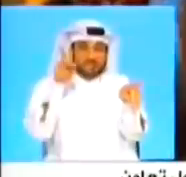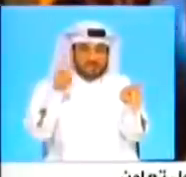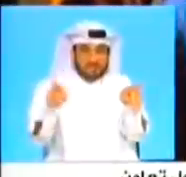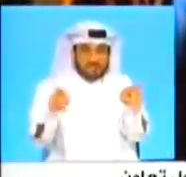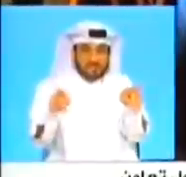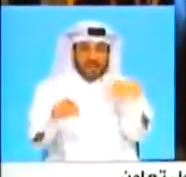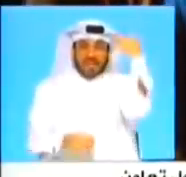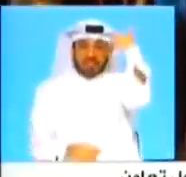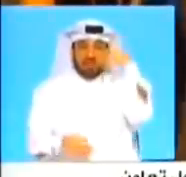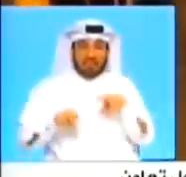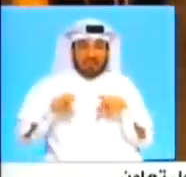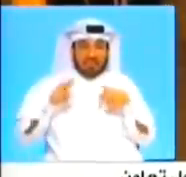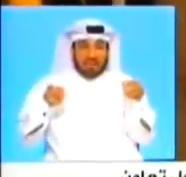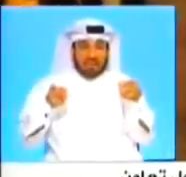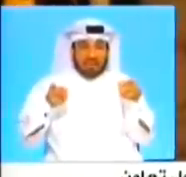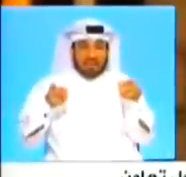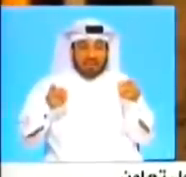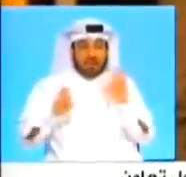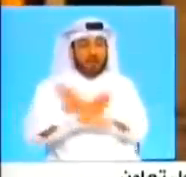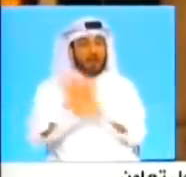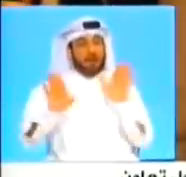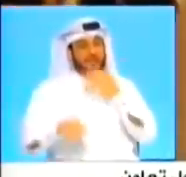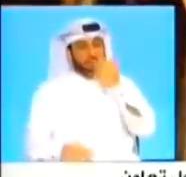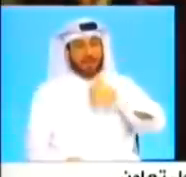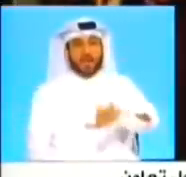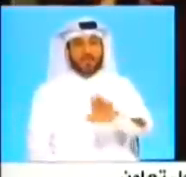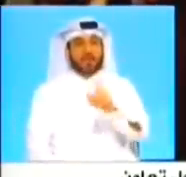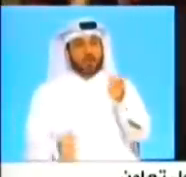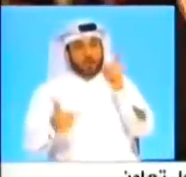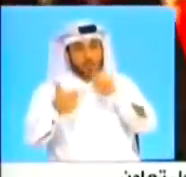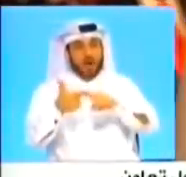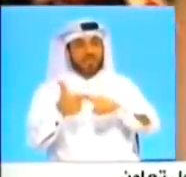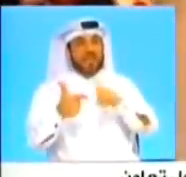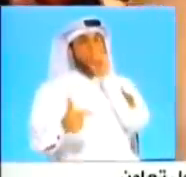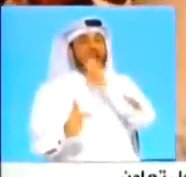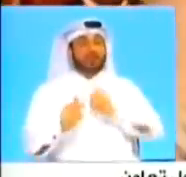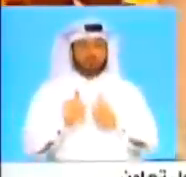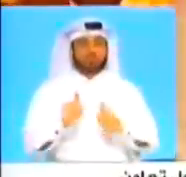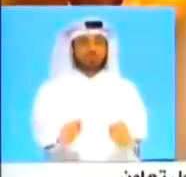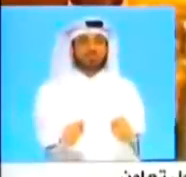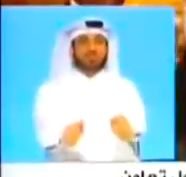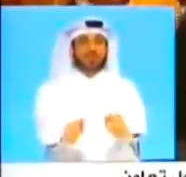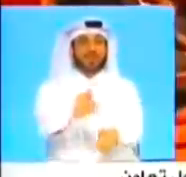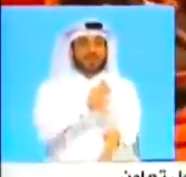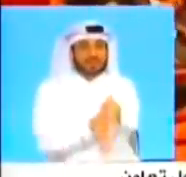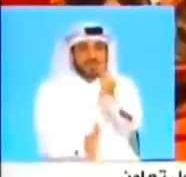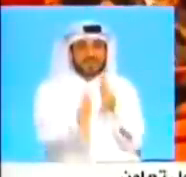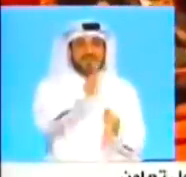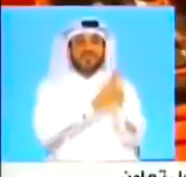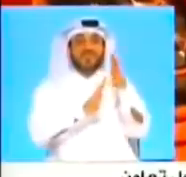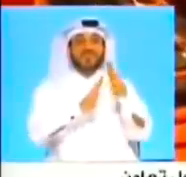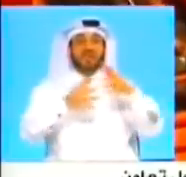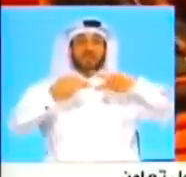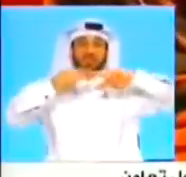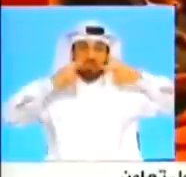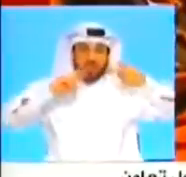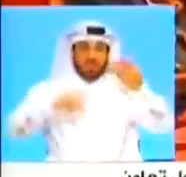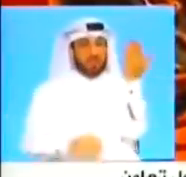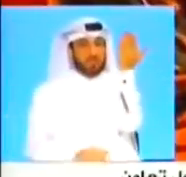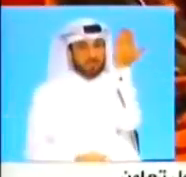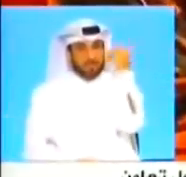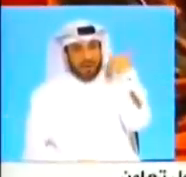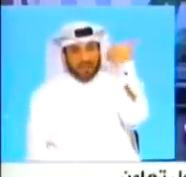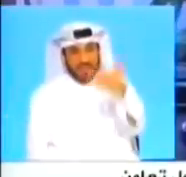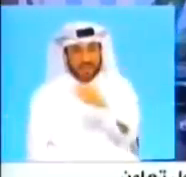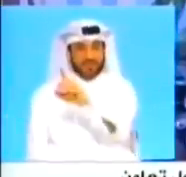وأن يكون ناجزا ولا رجعة فيه ويطبق تطبيقا ناجزا. فالتجربة التي يعيشها الناس على مدى هذا الصراع